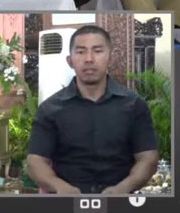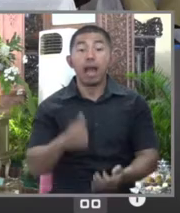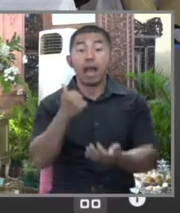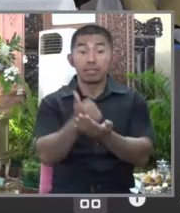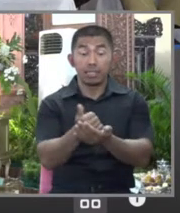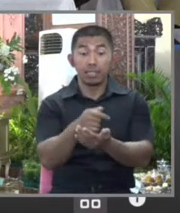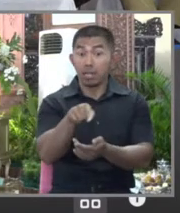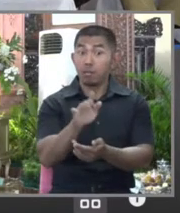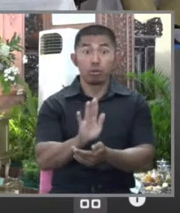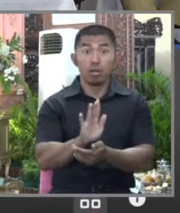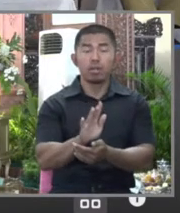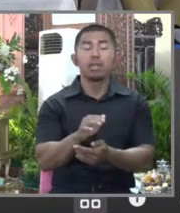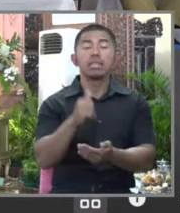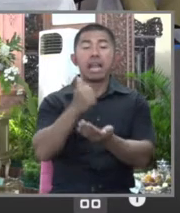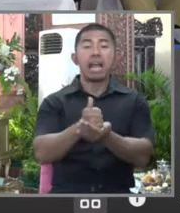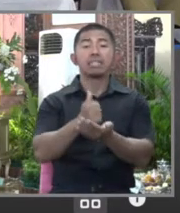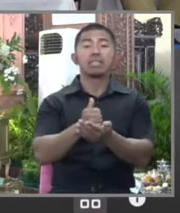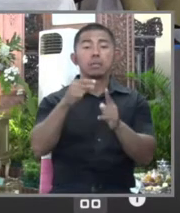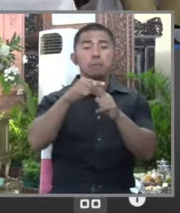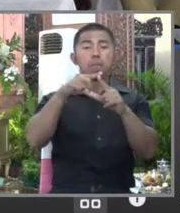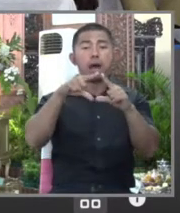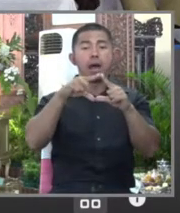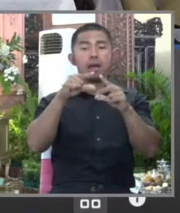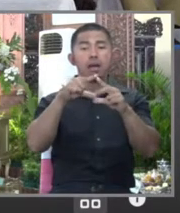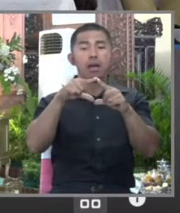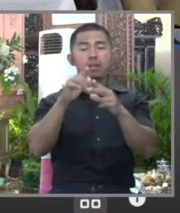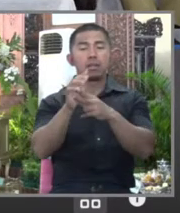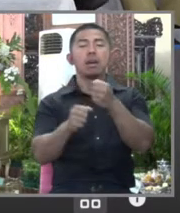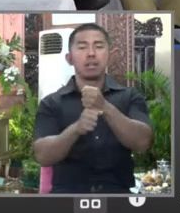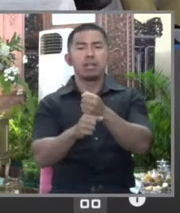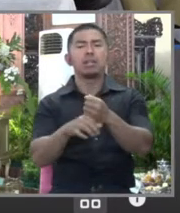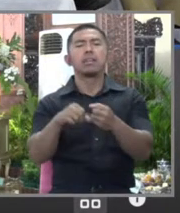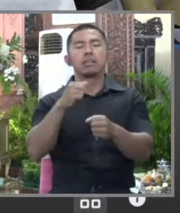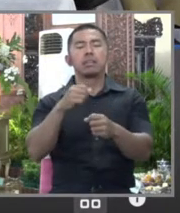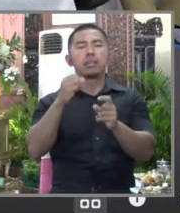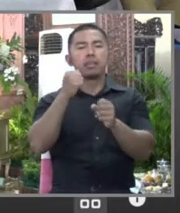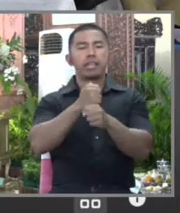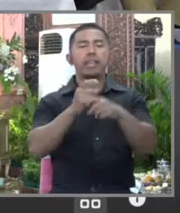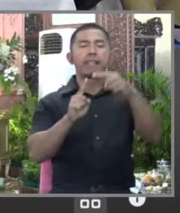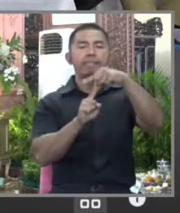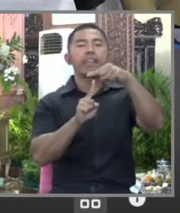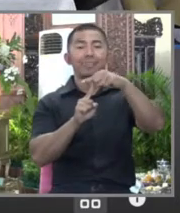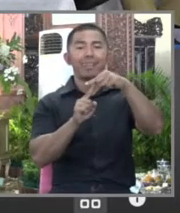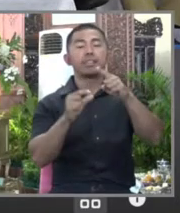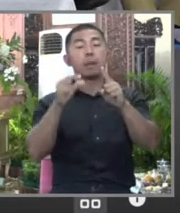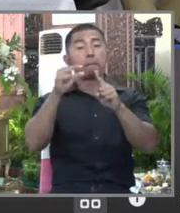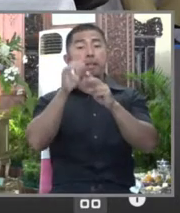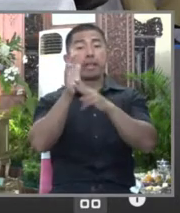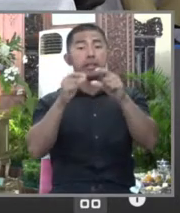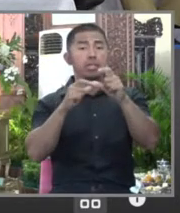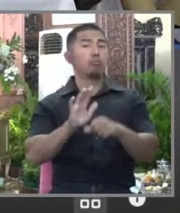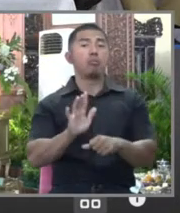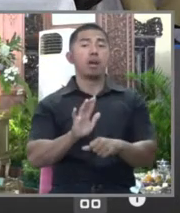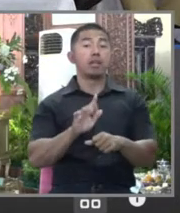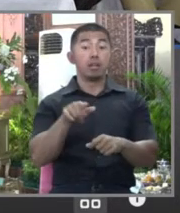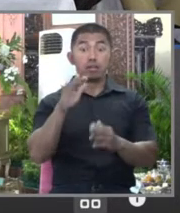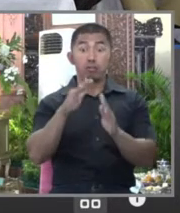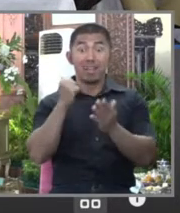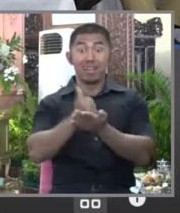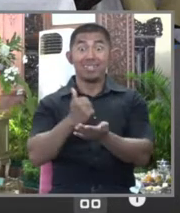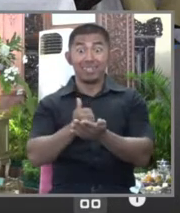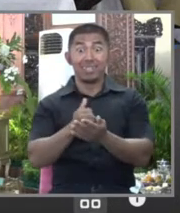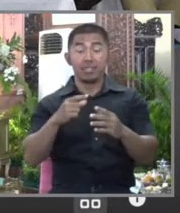niku? Yang asli Parang GTT, Pak. Oh, GTT. Yang PNS belum ada. Oh, jenengan juga tidak asli Parang nggih.